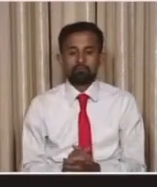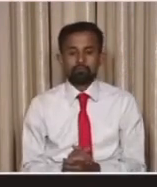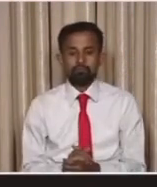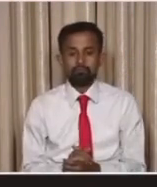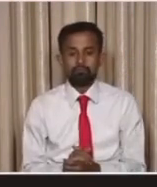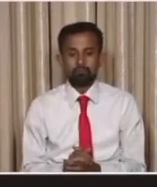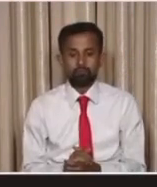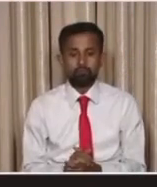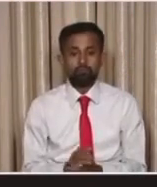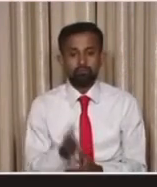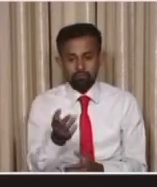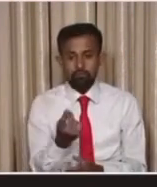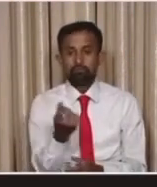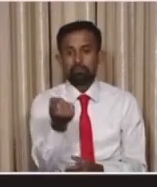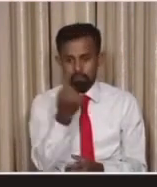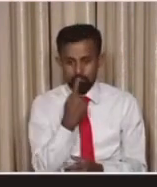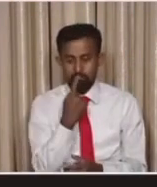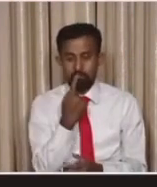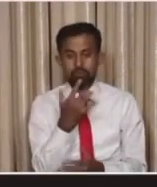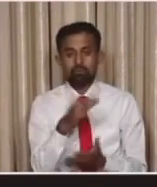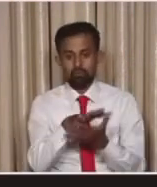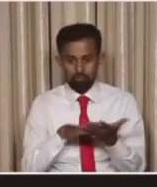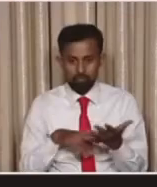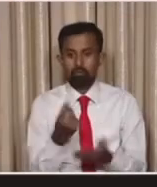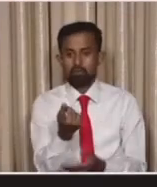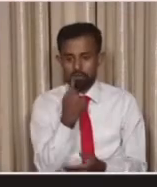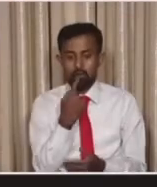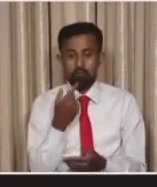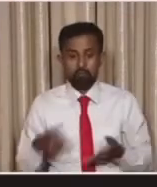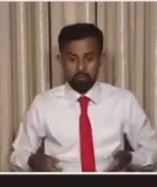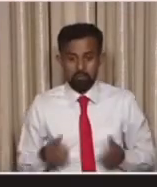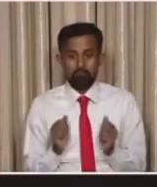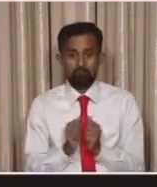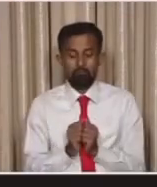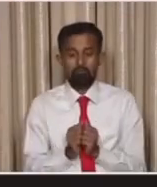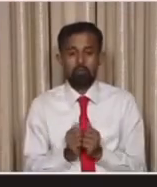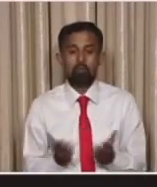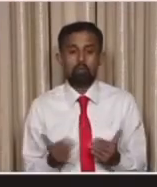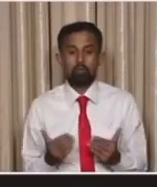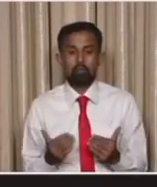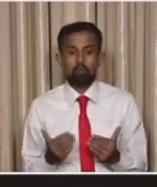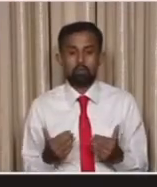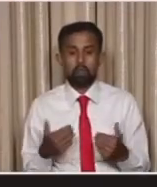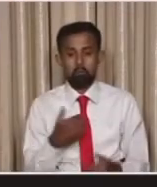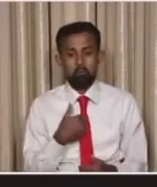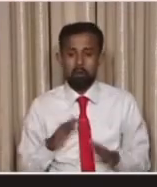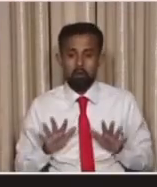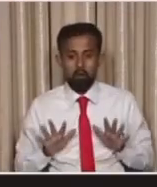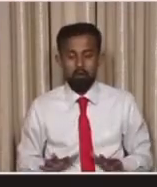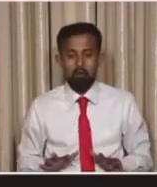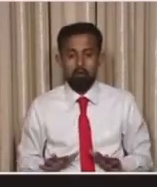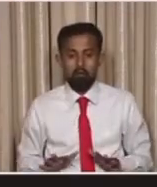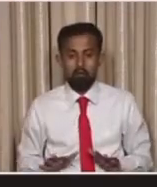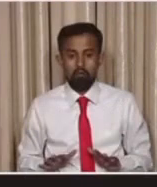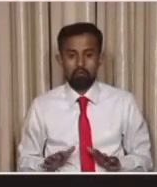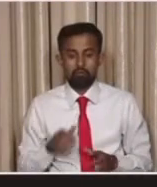නෑ ඔබතුමා මේකට ප්‍රකාශයක් ඉදිරිපත් කරන්න මෙතන මුලාසනේ කාර්යභාරය සිද්ධ කරන්න ඕනි. මෙතන මම සිටීම